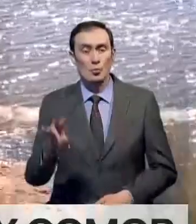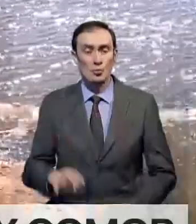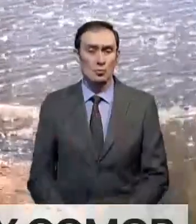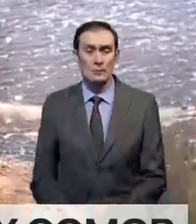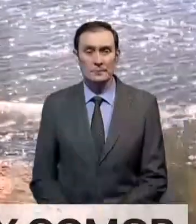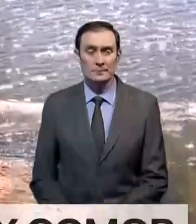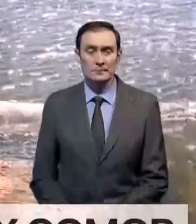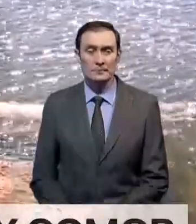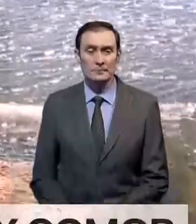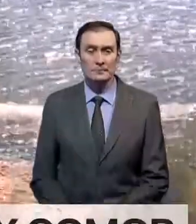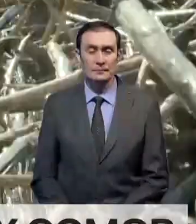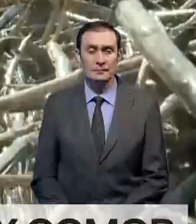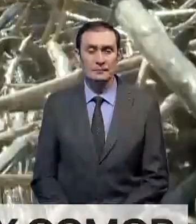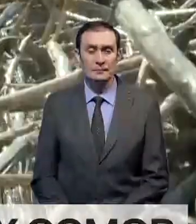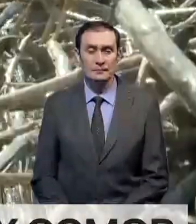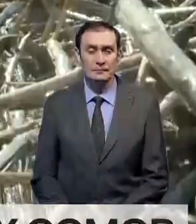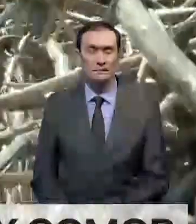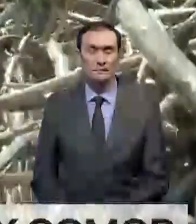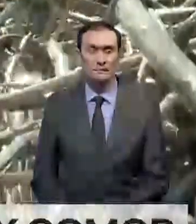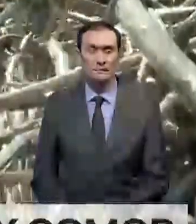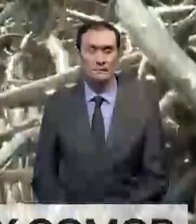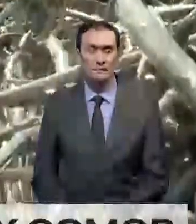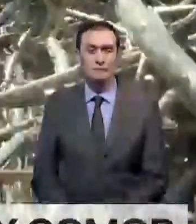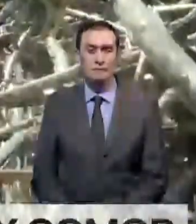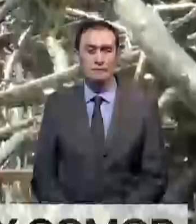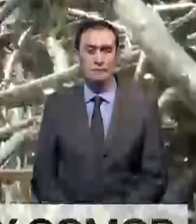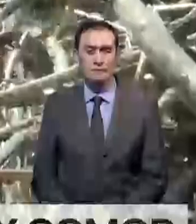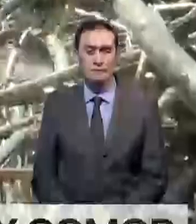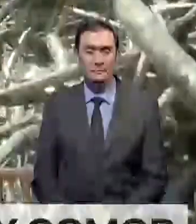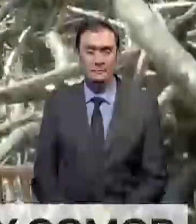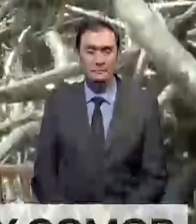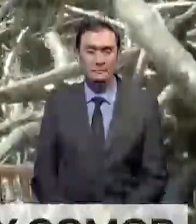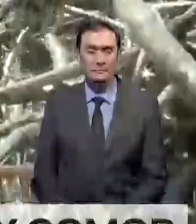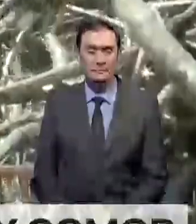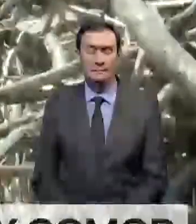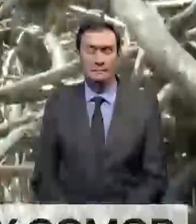Кристина Алмазкызы, Нуржан Музарапшин, Айтмухамед Байдулдаев, Кызылординская область, Хабар 24.